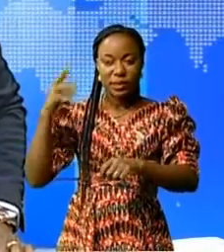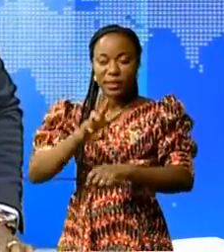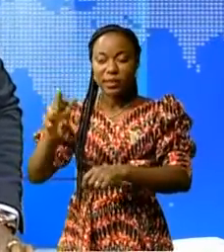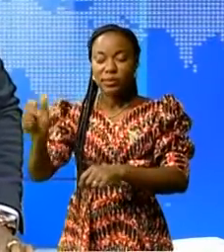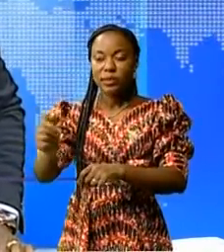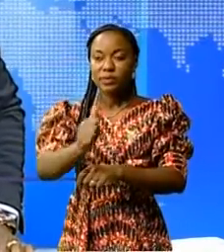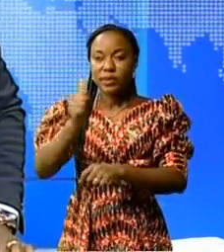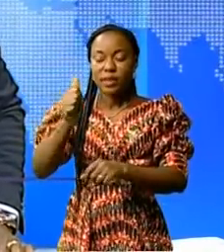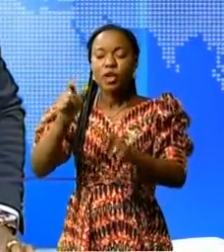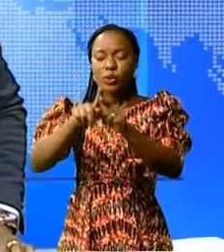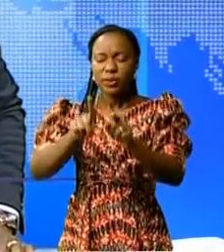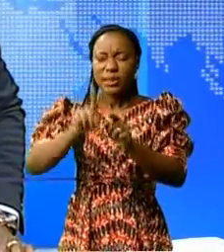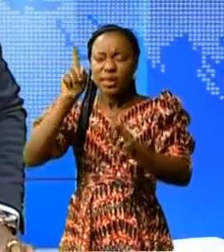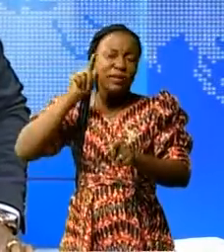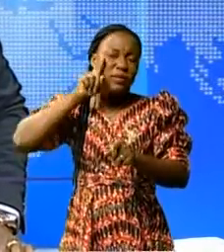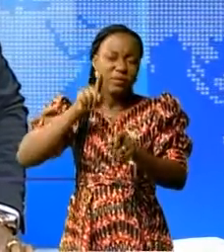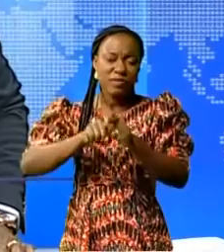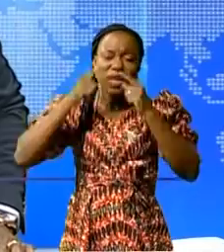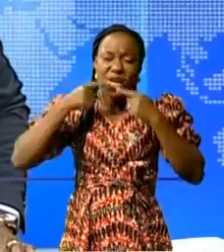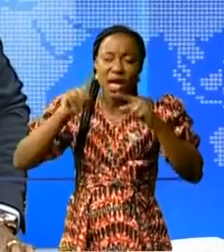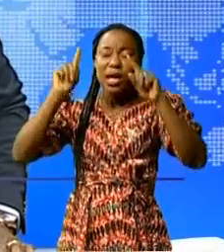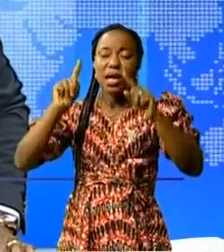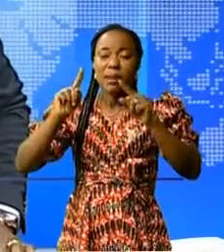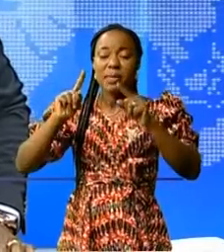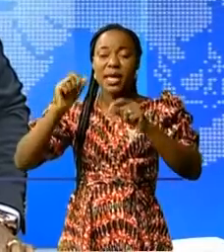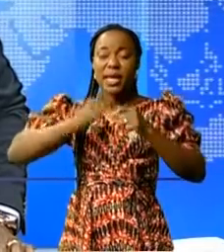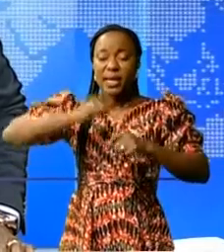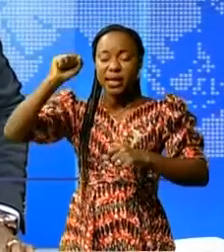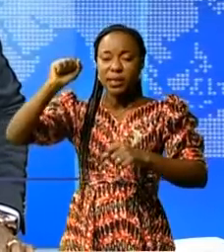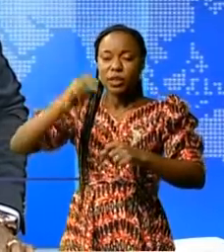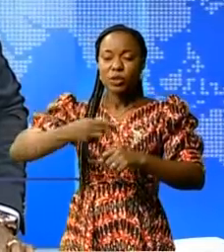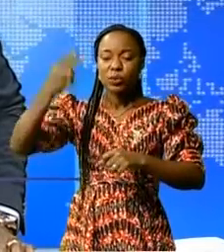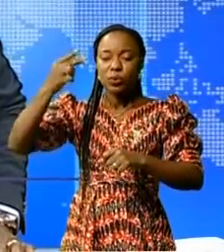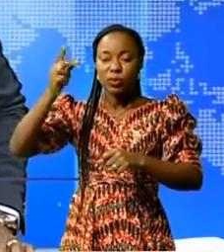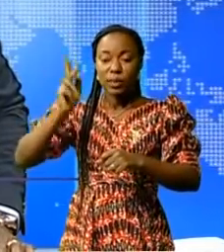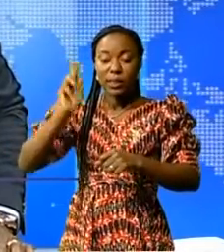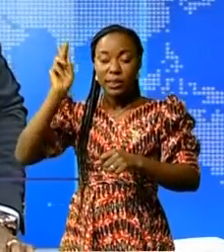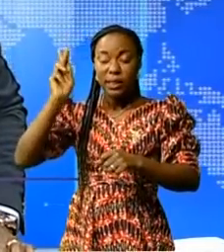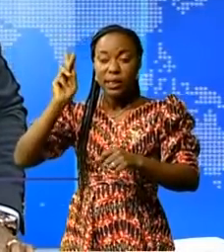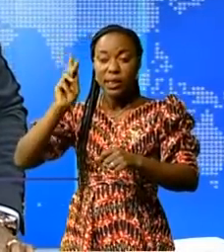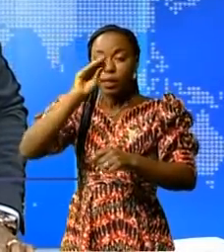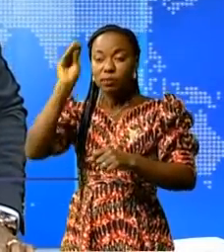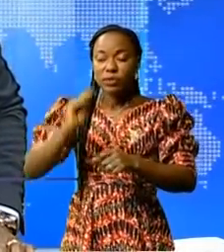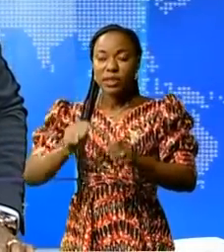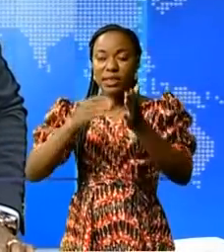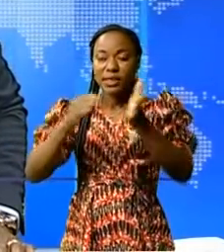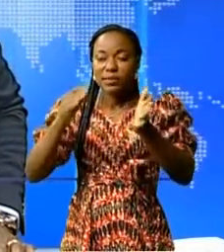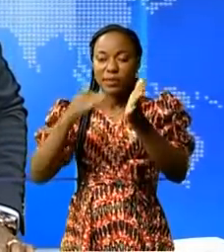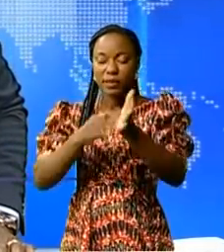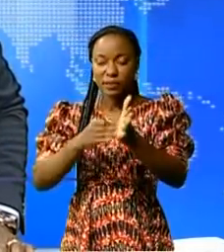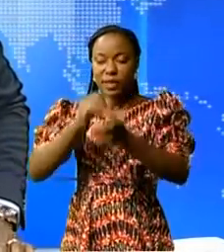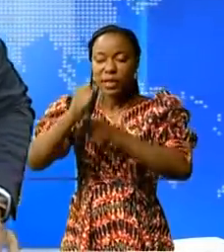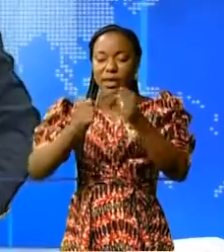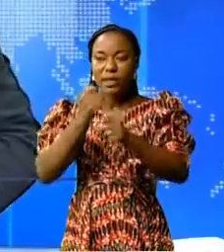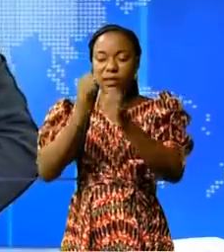angie coulant du cas pour clamer lauréate du haut katanga elle a obtenu 89 % âgés de 8 ans